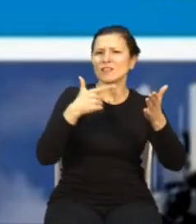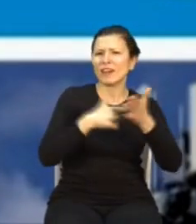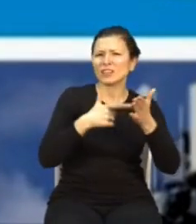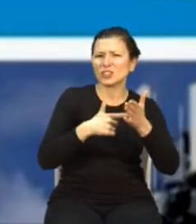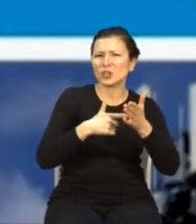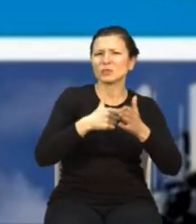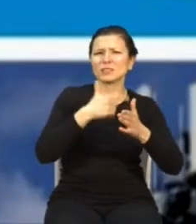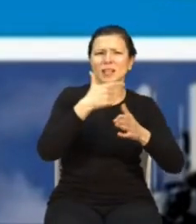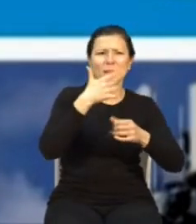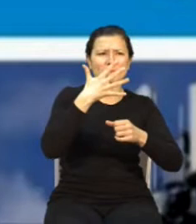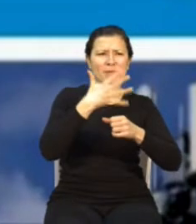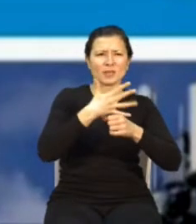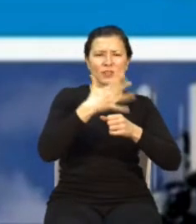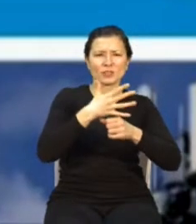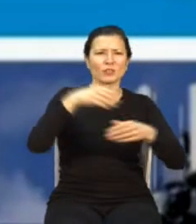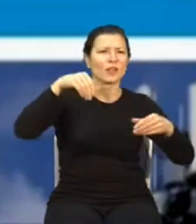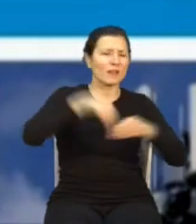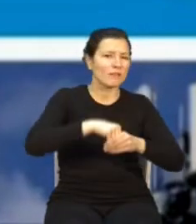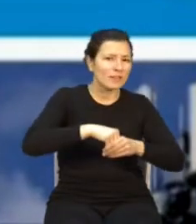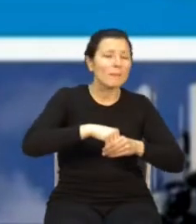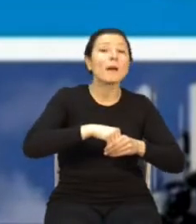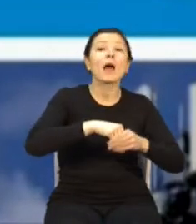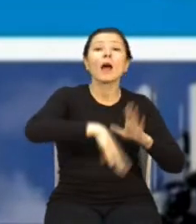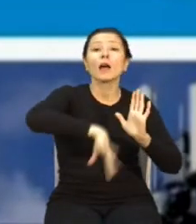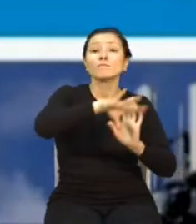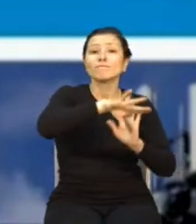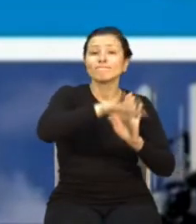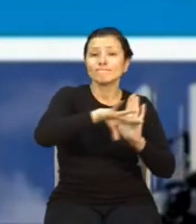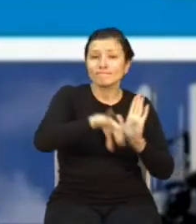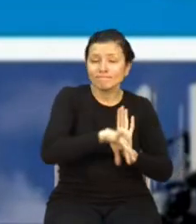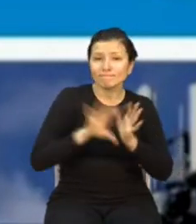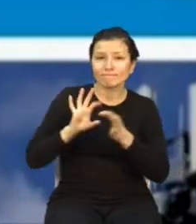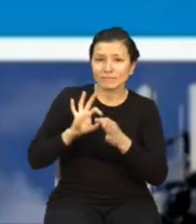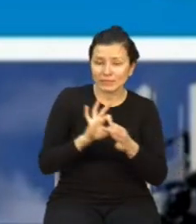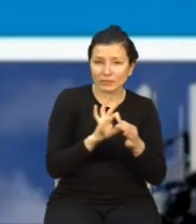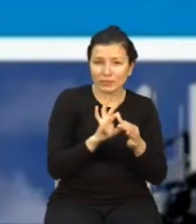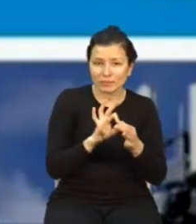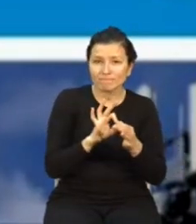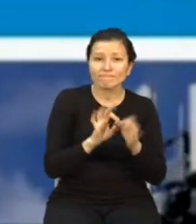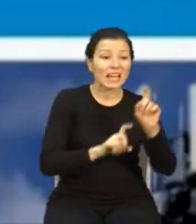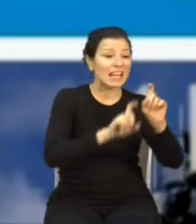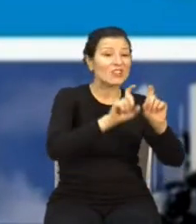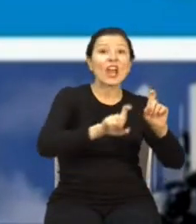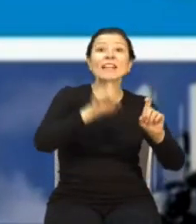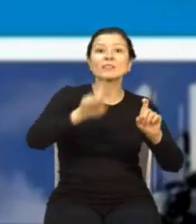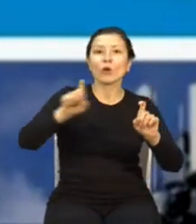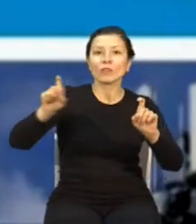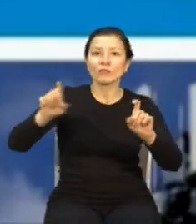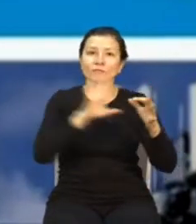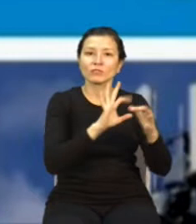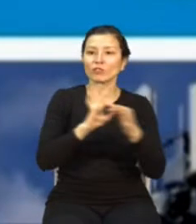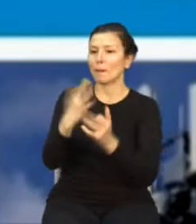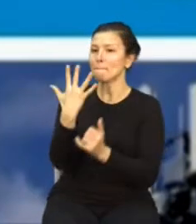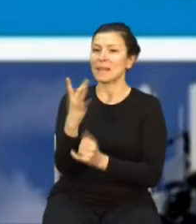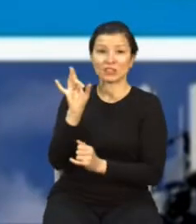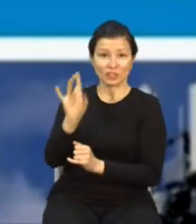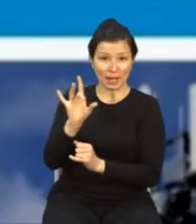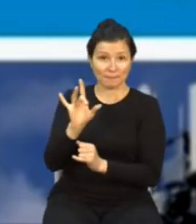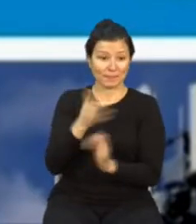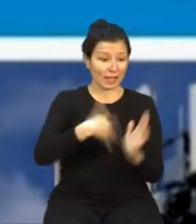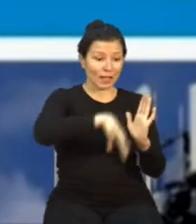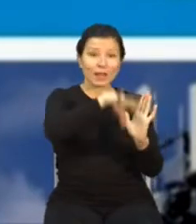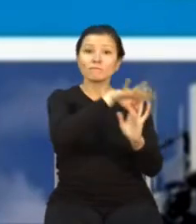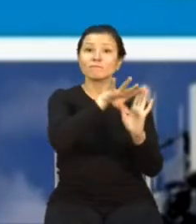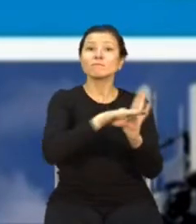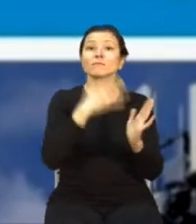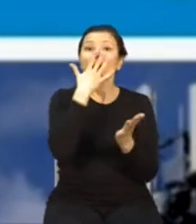Zawierają one specyfikacje dotyczące częstotliwości w odniesieniu do 5G. W tych rekomendacjach